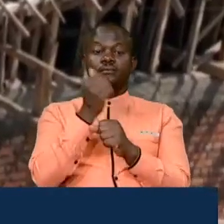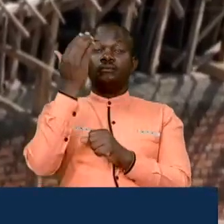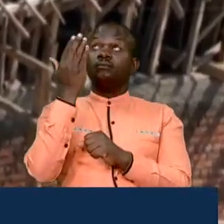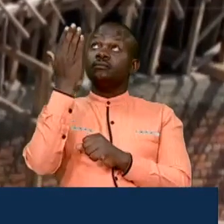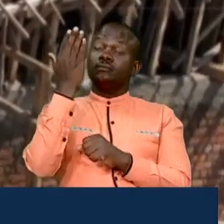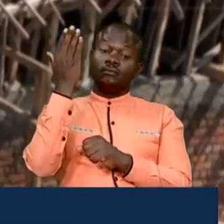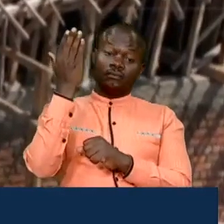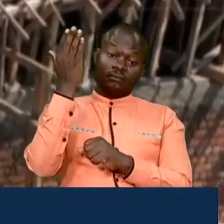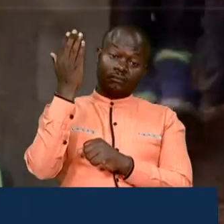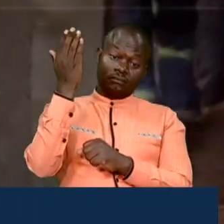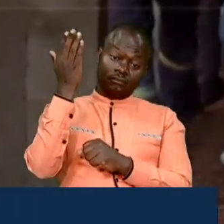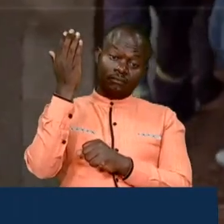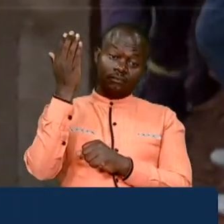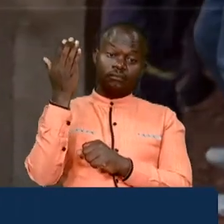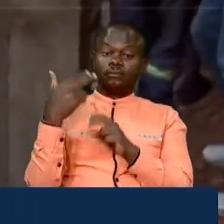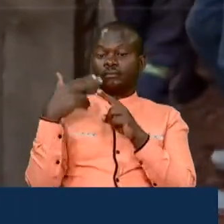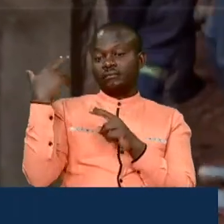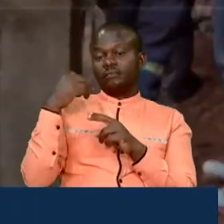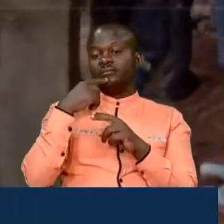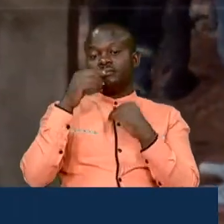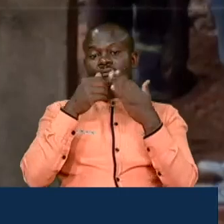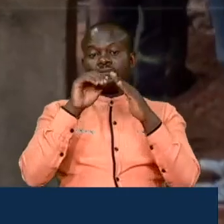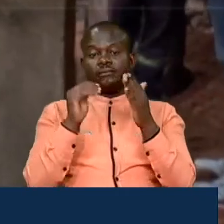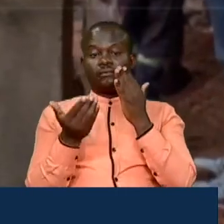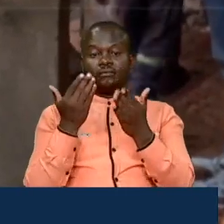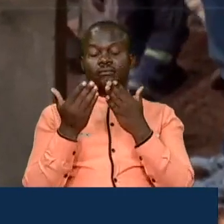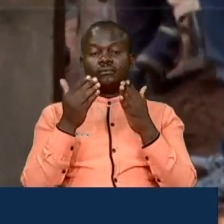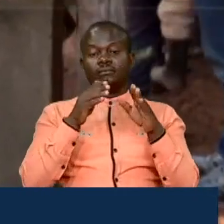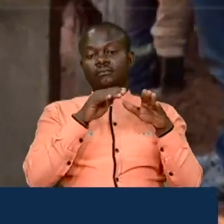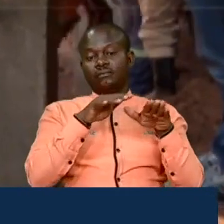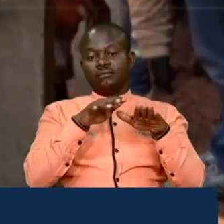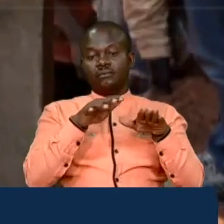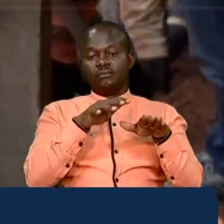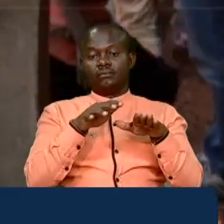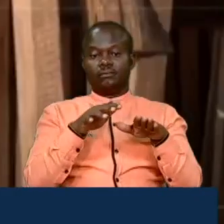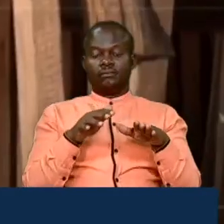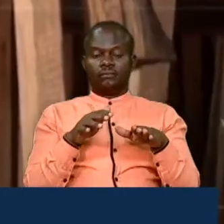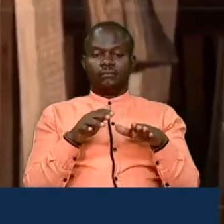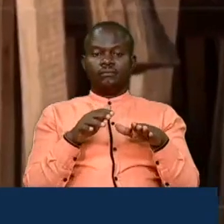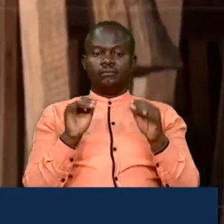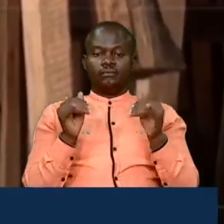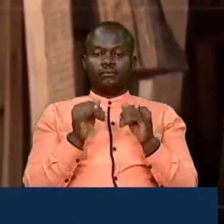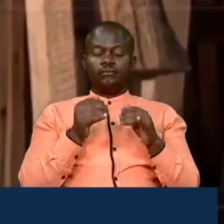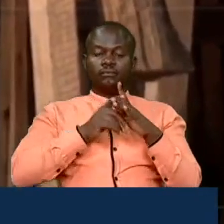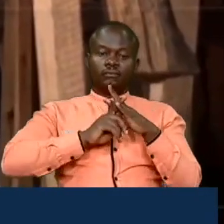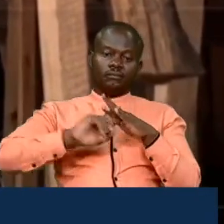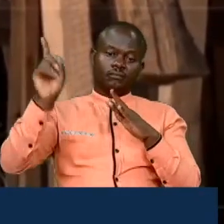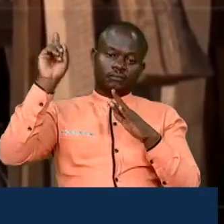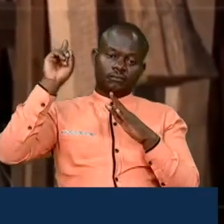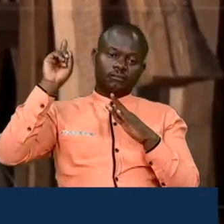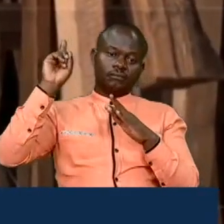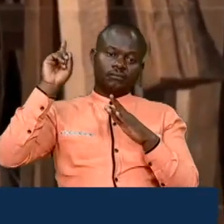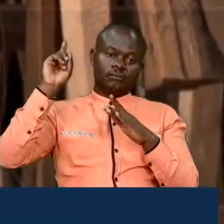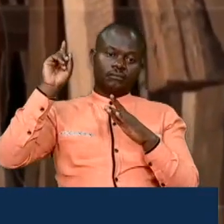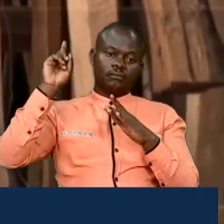ahangaha mu kanya baravuga bati ko biri kose umukingo urasumye bagerageza guhunga